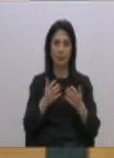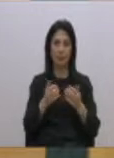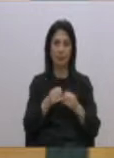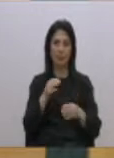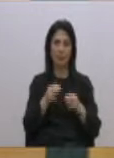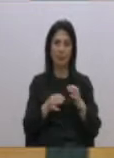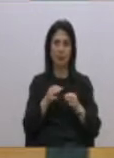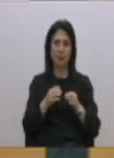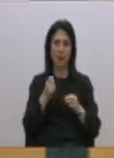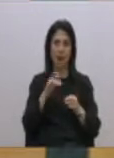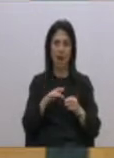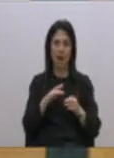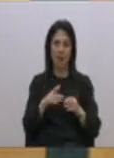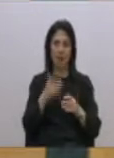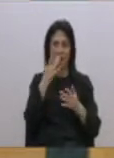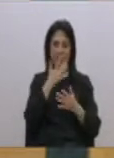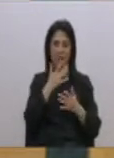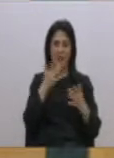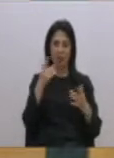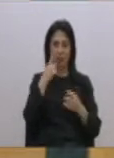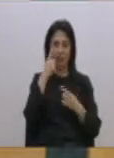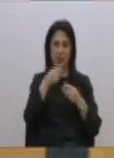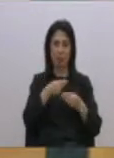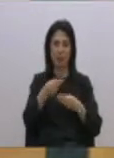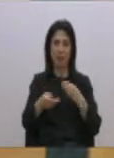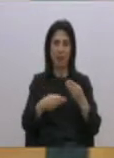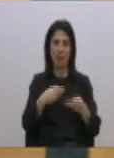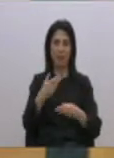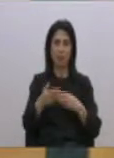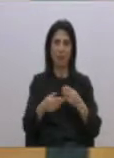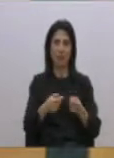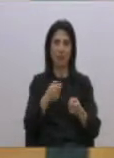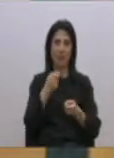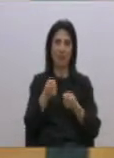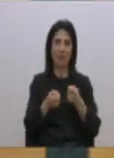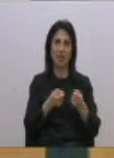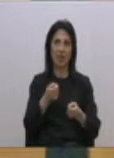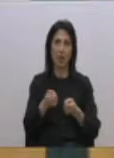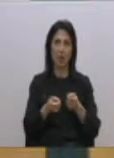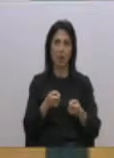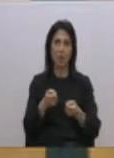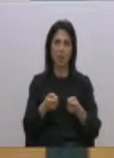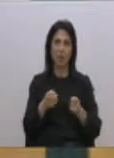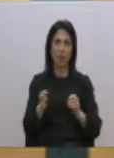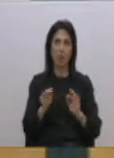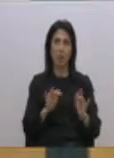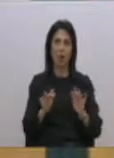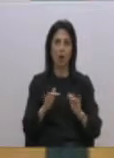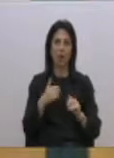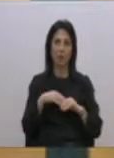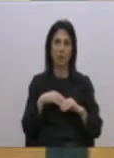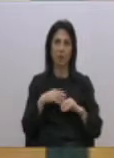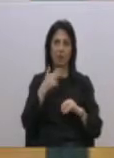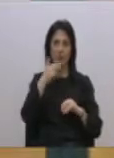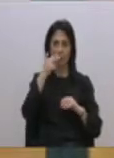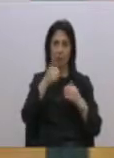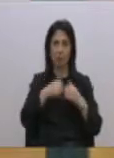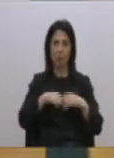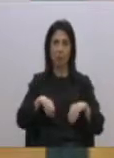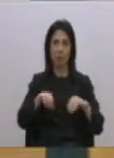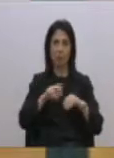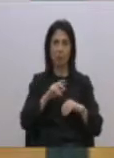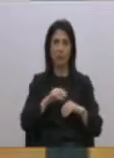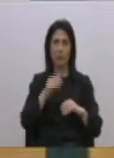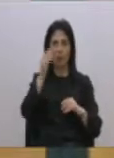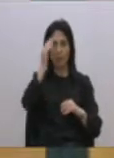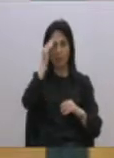მიღებული სასამართლო აქტის საჯარო ინფორმაციის სახით გაცემის საკითხს და ის დეტალური procedură romelit ჩვენ ქონდა შემოთავაზის